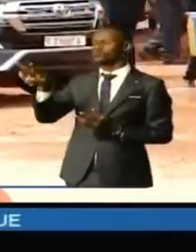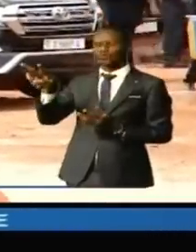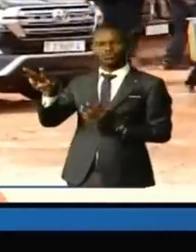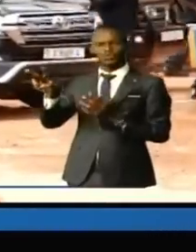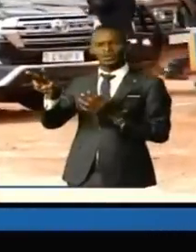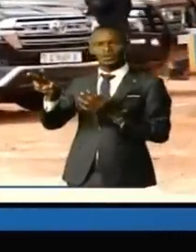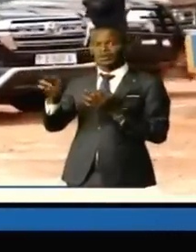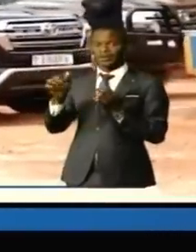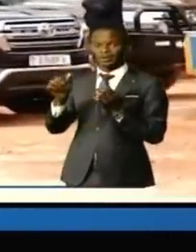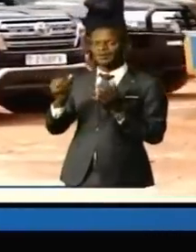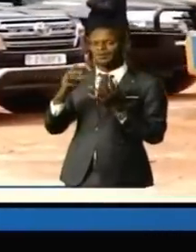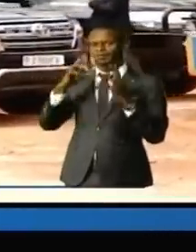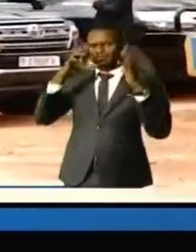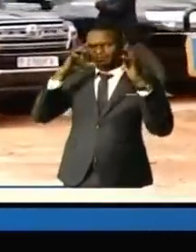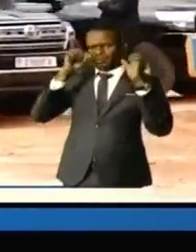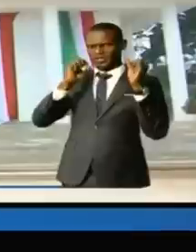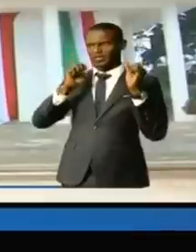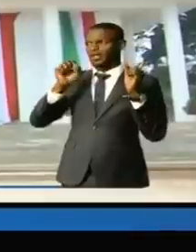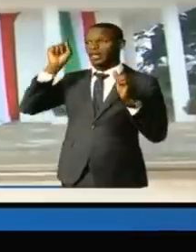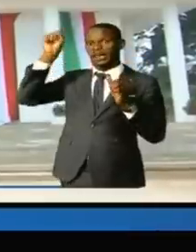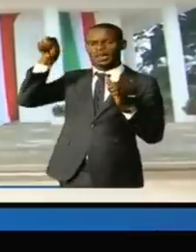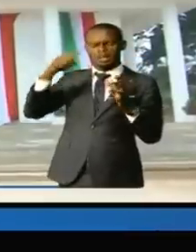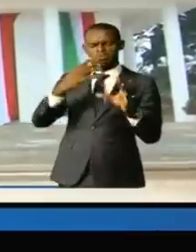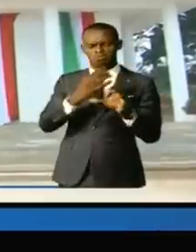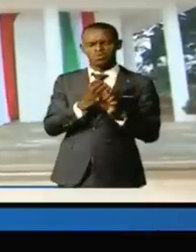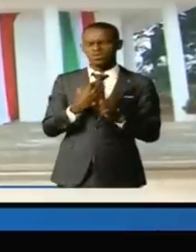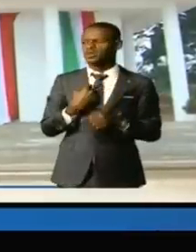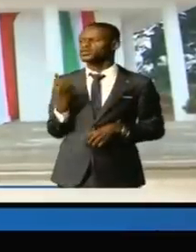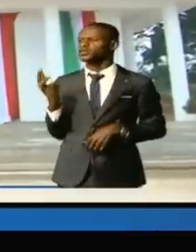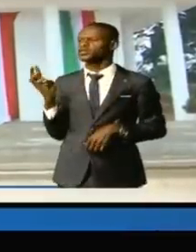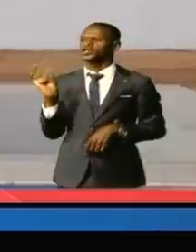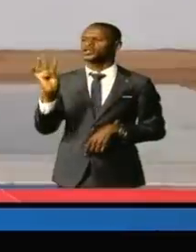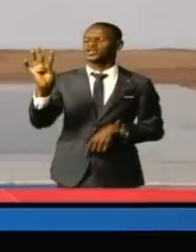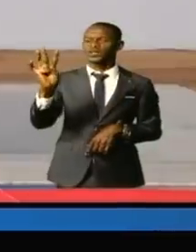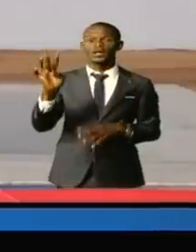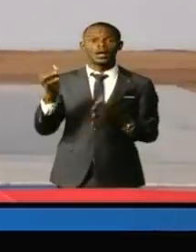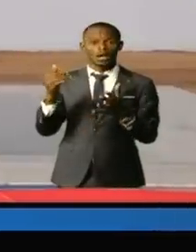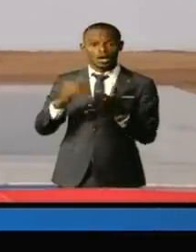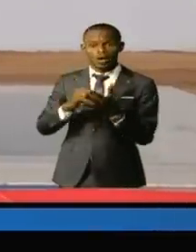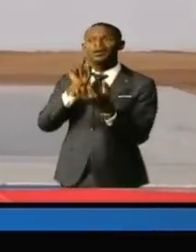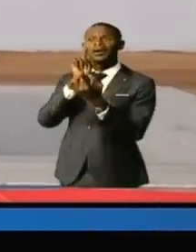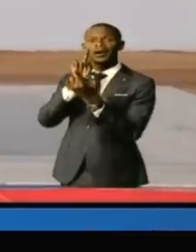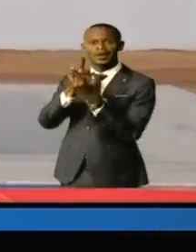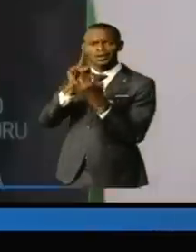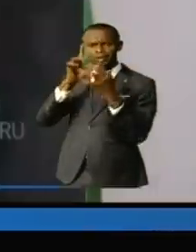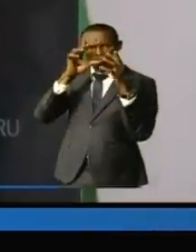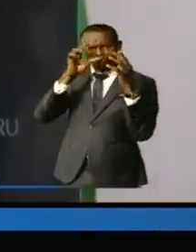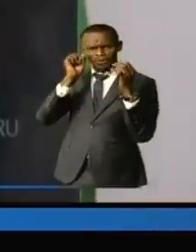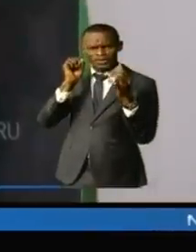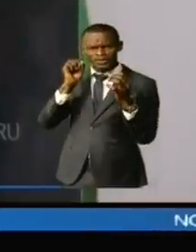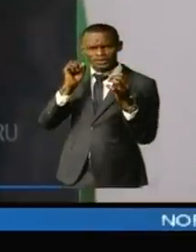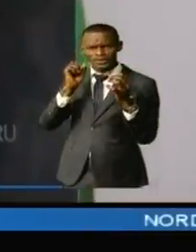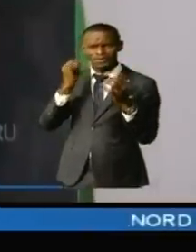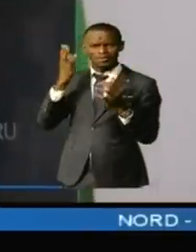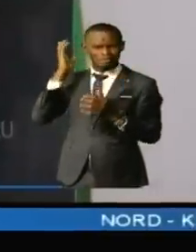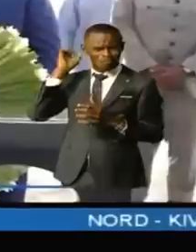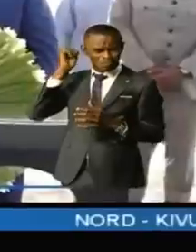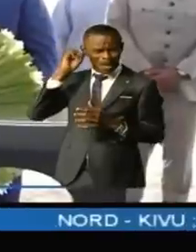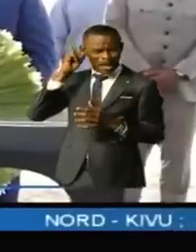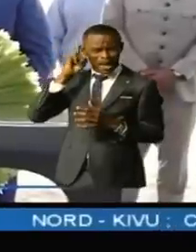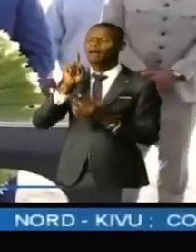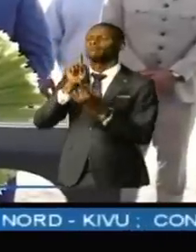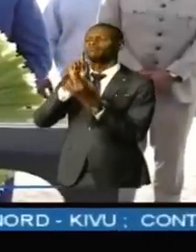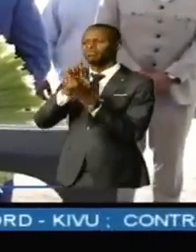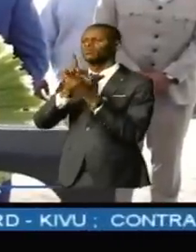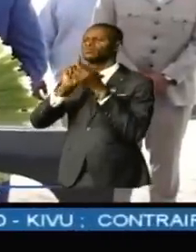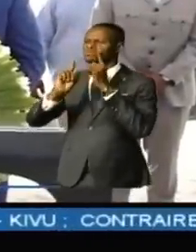ensuite accueilli au mausolée de feu le président Pierre Nkurunziza. Le couple présidentiel a rendu hommage au